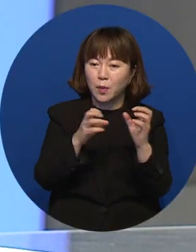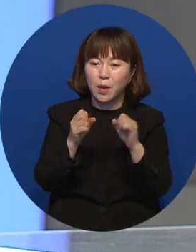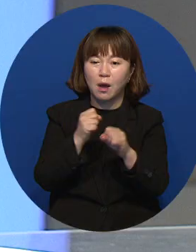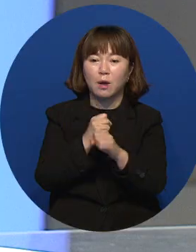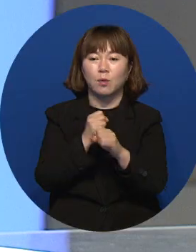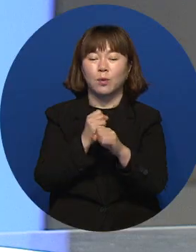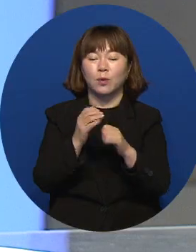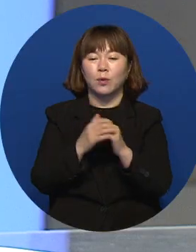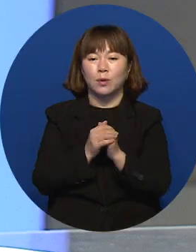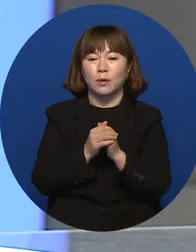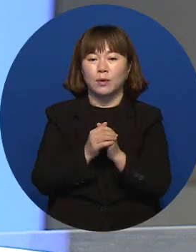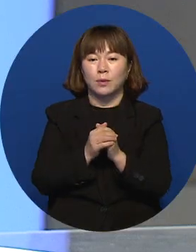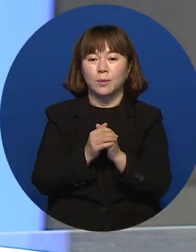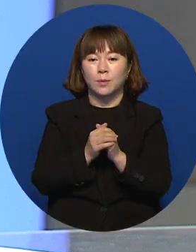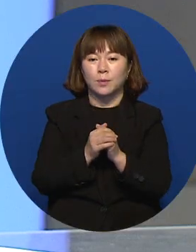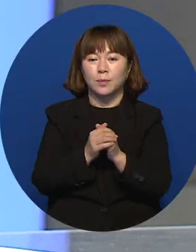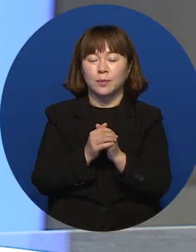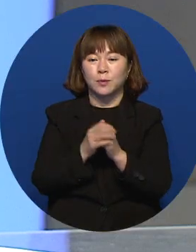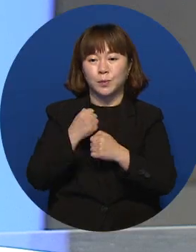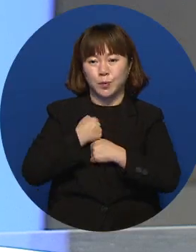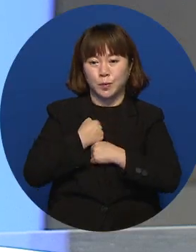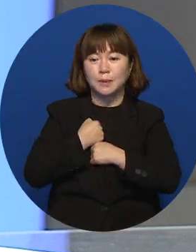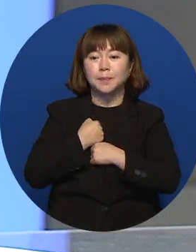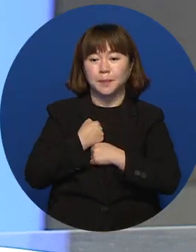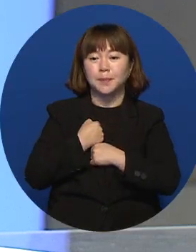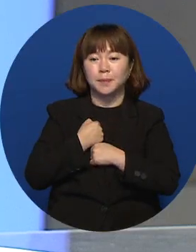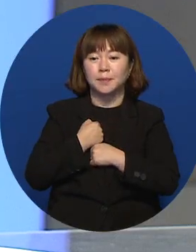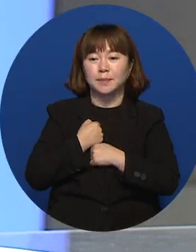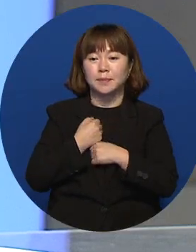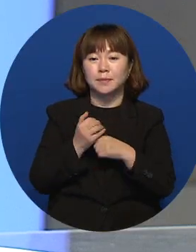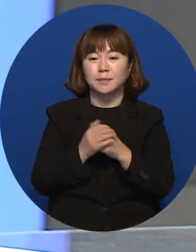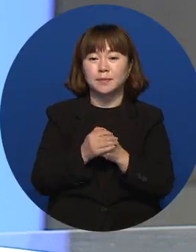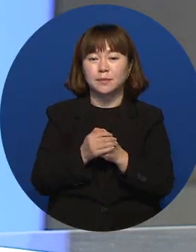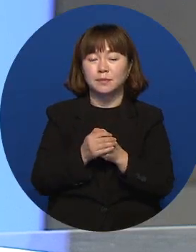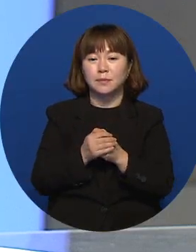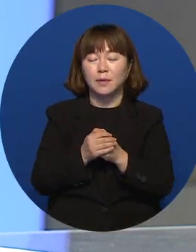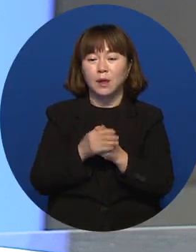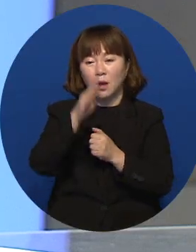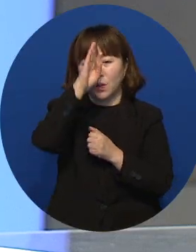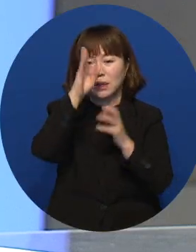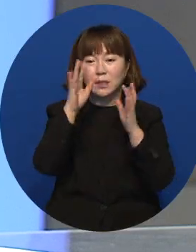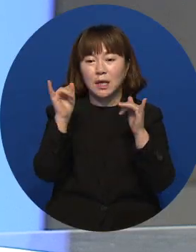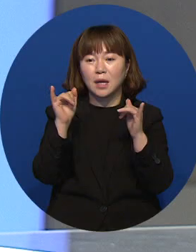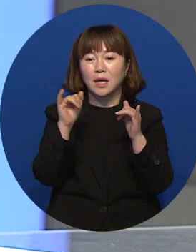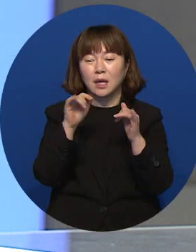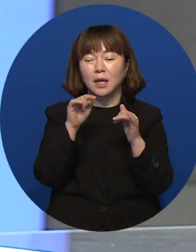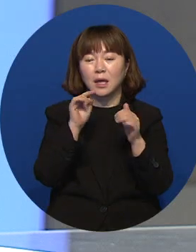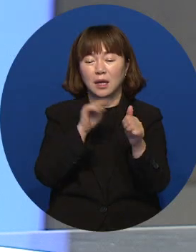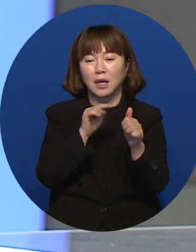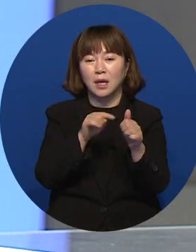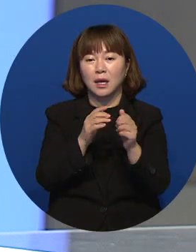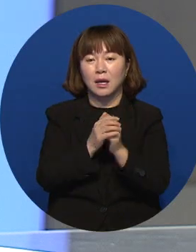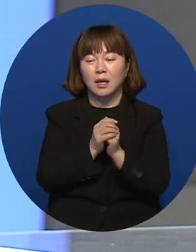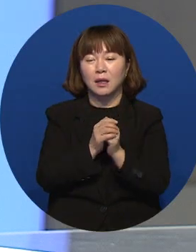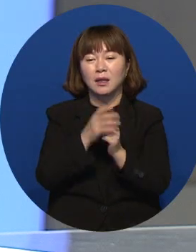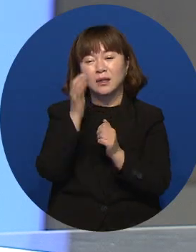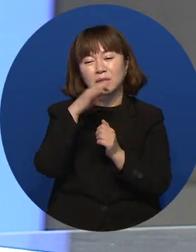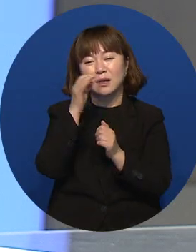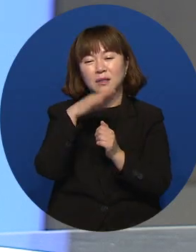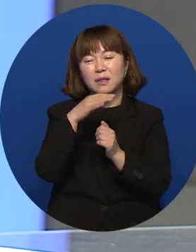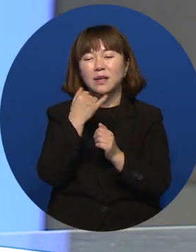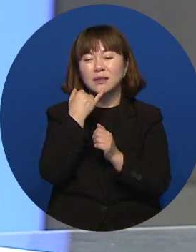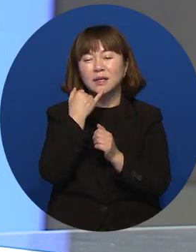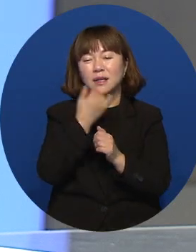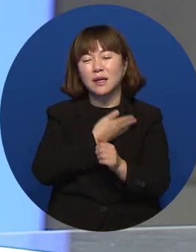으로서 좀 좀 조심 해야 되니까 예를 들어서 환자가 이제 표현이 좀 안 좀 그냥 10 많아 괜찮겠지요 이렇게 하지 말고 좀 더